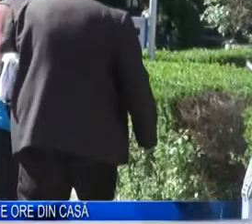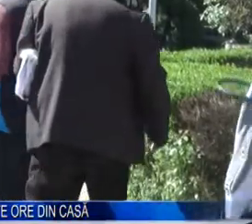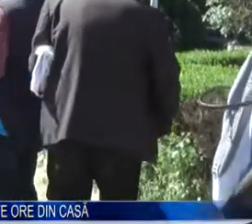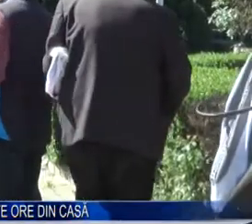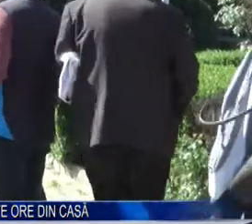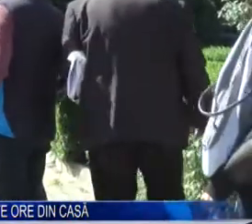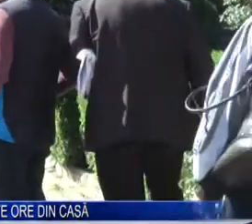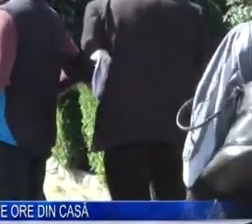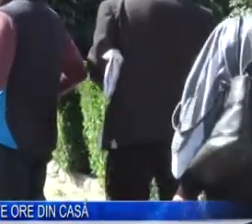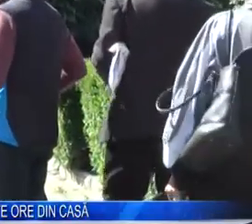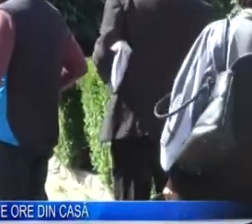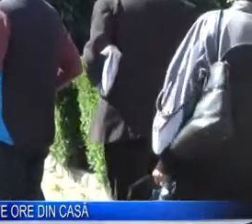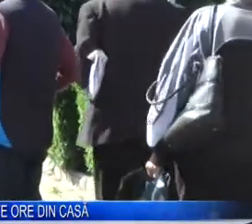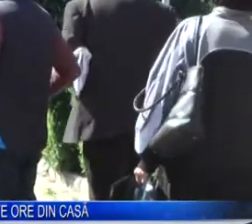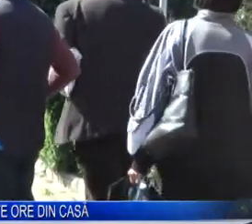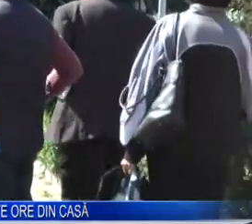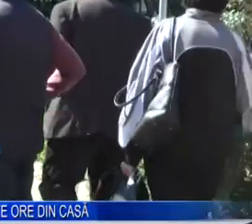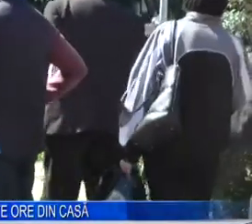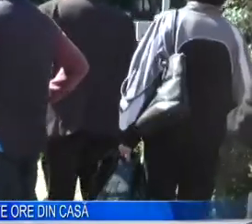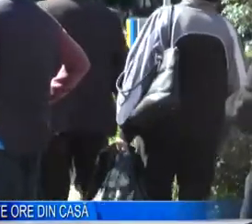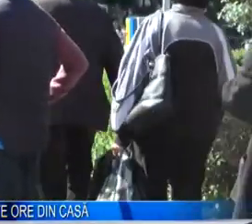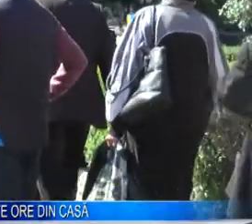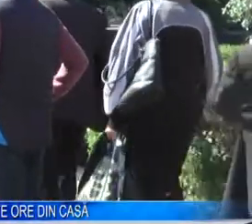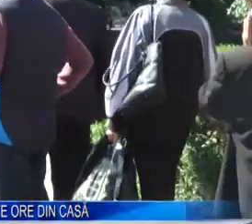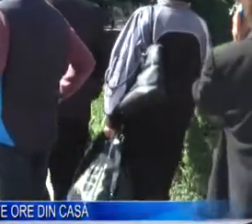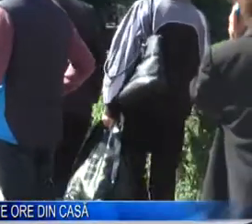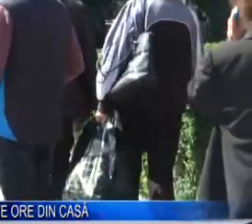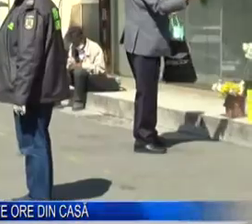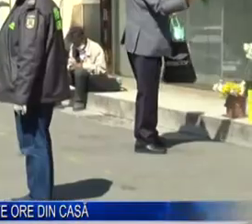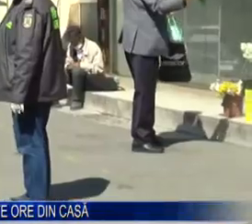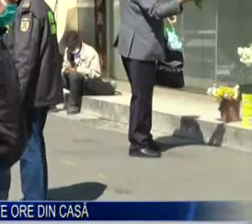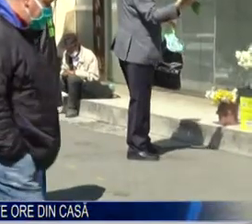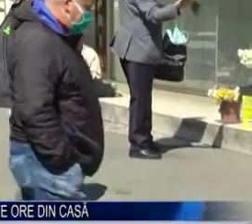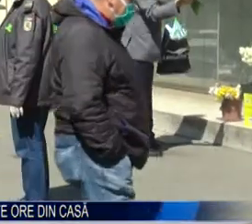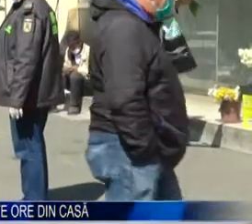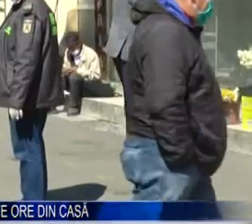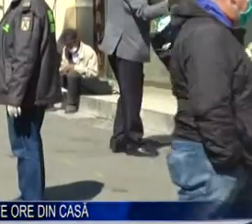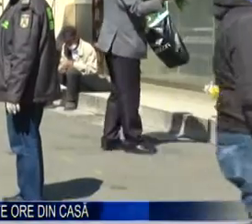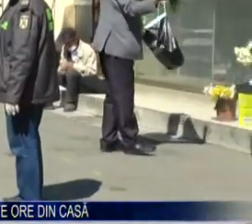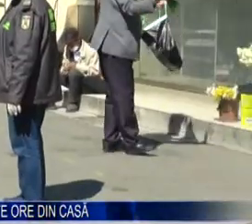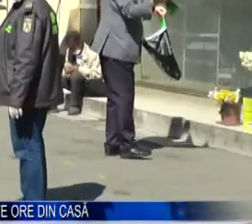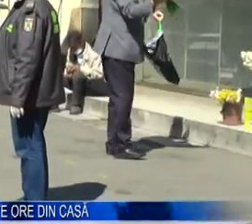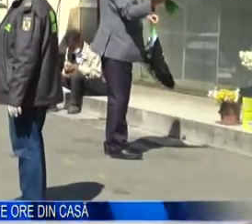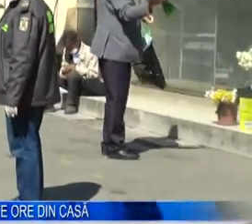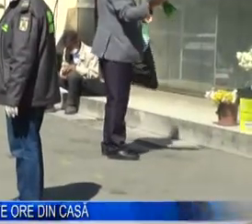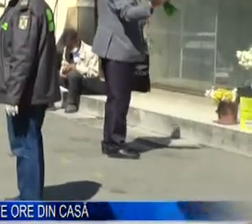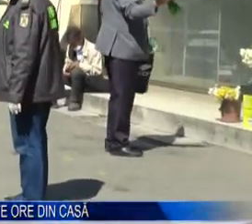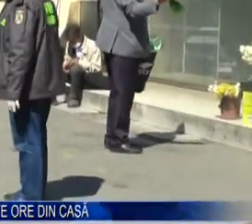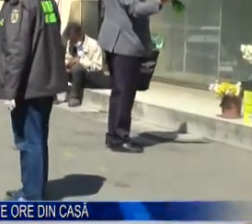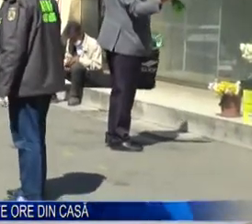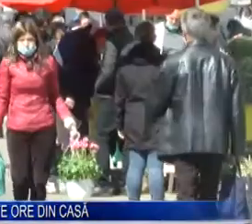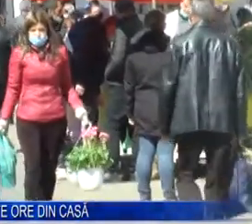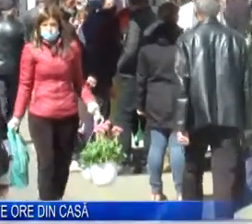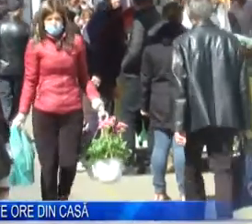Ministrul Marcel Vela a anunțat și că se vor menține până la jumătatea lunii mai măsurile prin care se suspendă zborurile cu mai multe